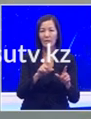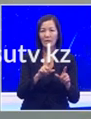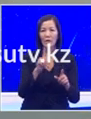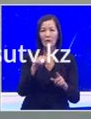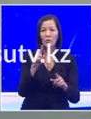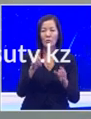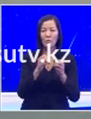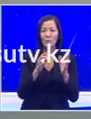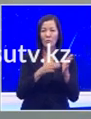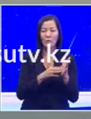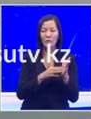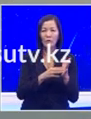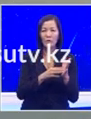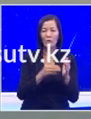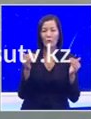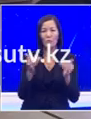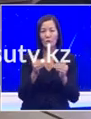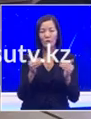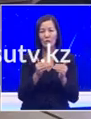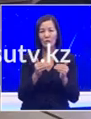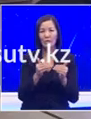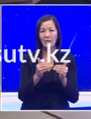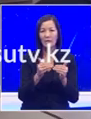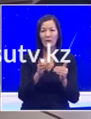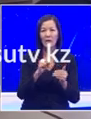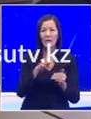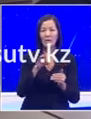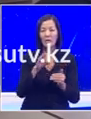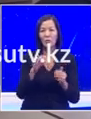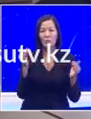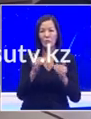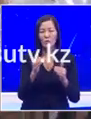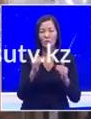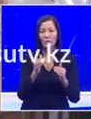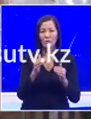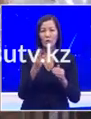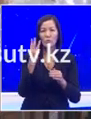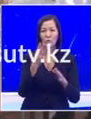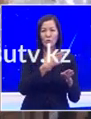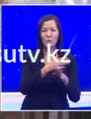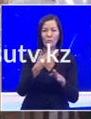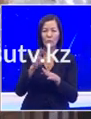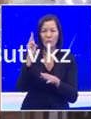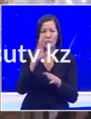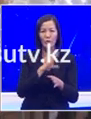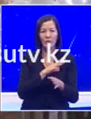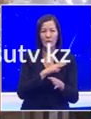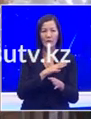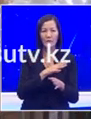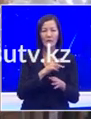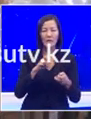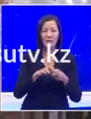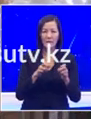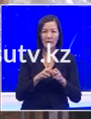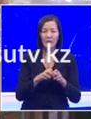номері 19-ші Талдықорған кәсіптік колледжі және АТИСО колледждері ғимаратында өтіп жатыр. Қиындықтар ең басында туып жатты.